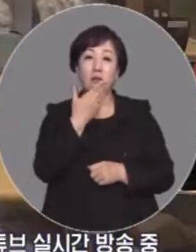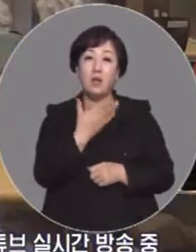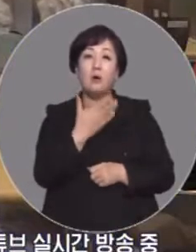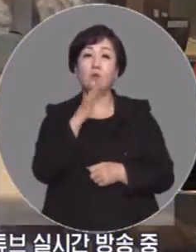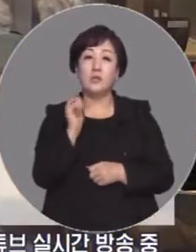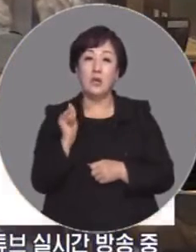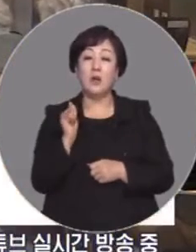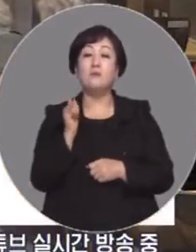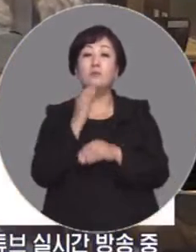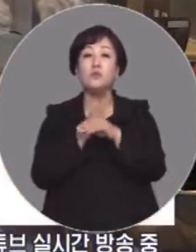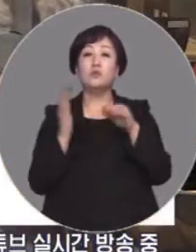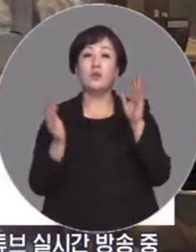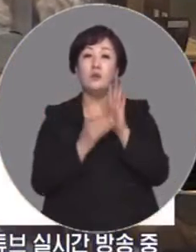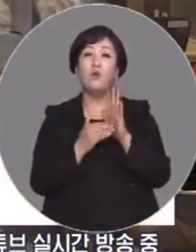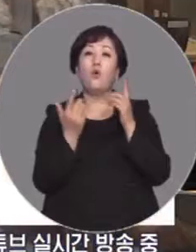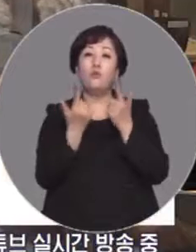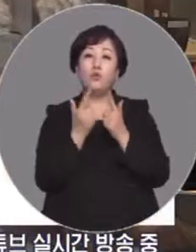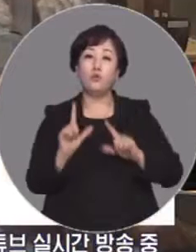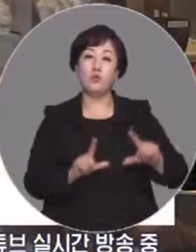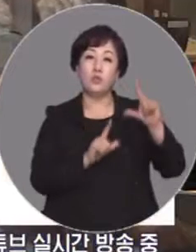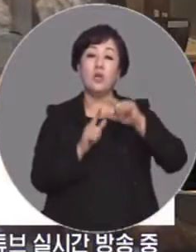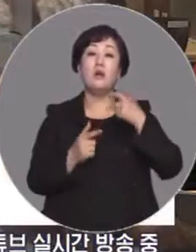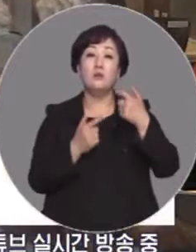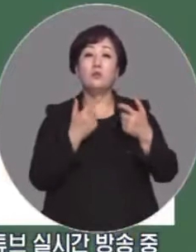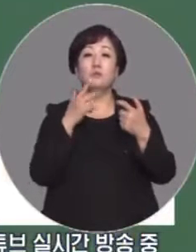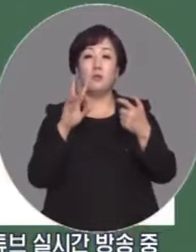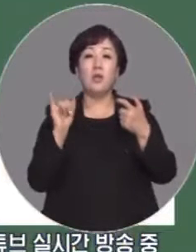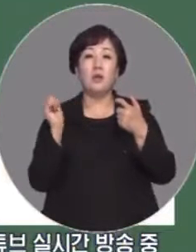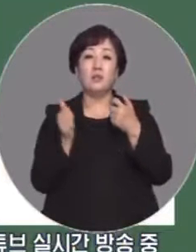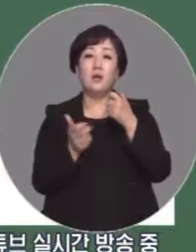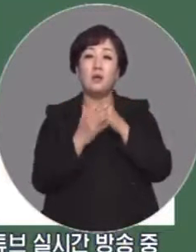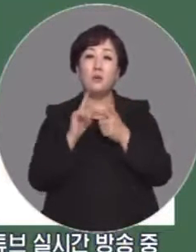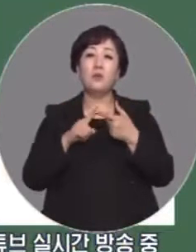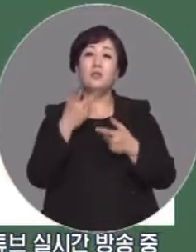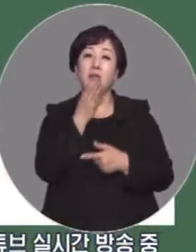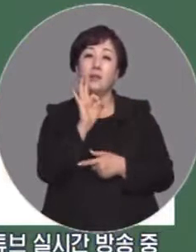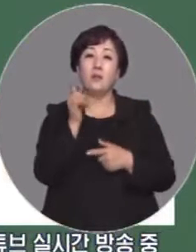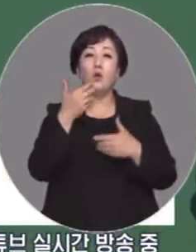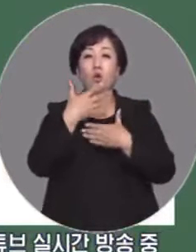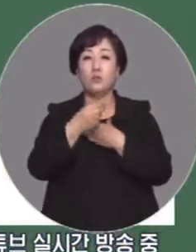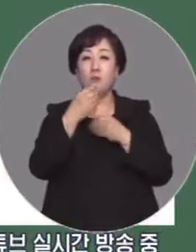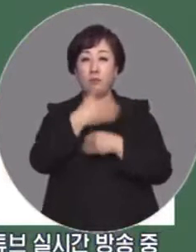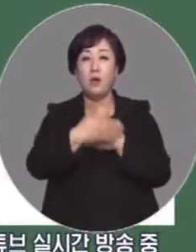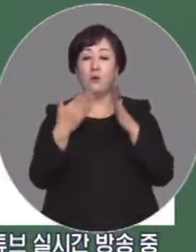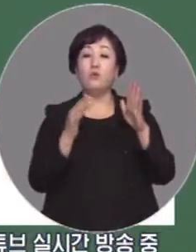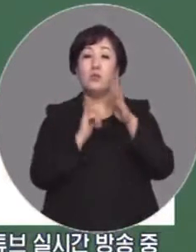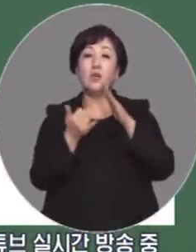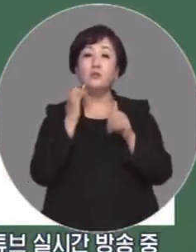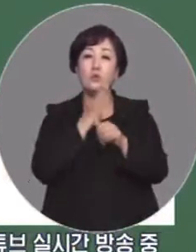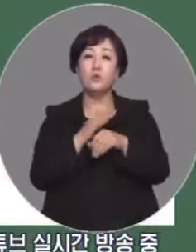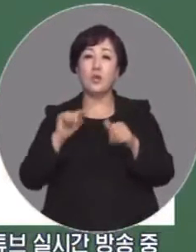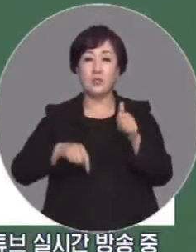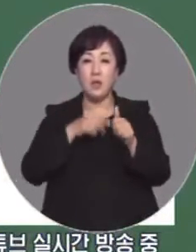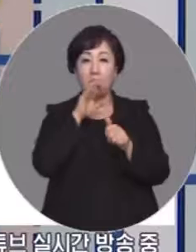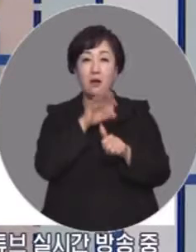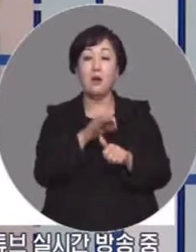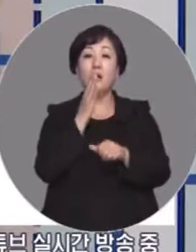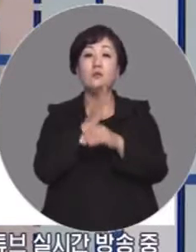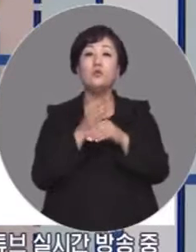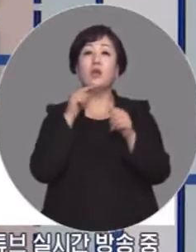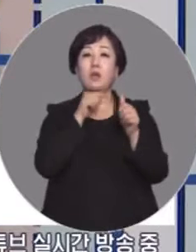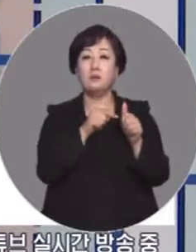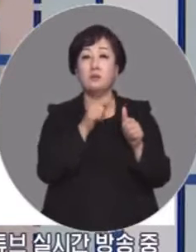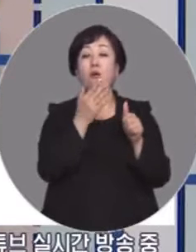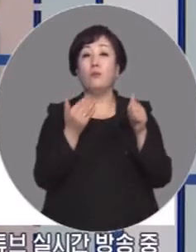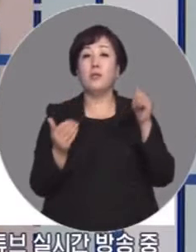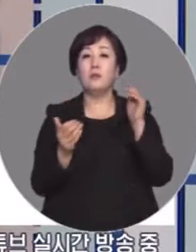1,099명이 됐습니다. 북구에서는 60대 확진자는 히어로스파 방문 확진자의 가족으로 자가격리 중에 양성